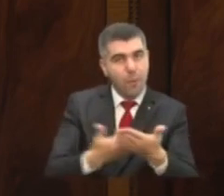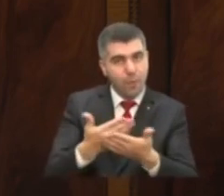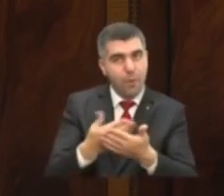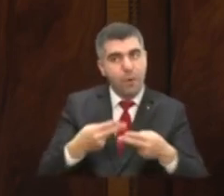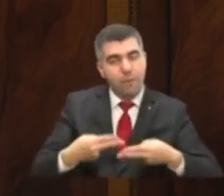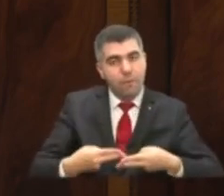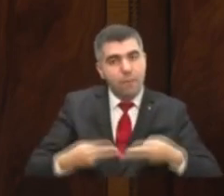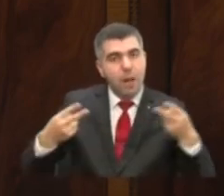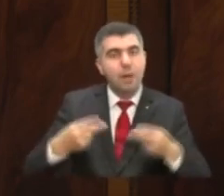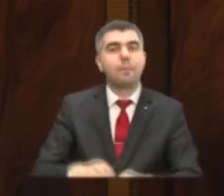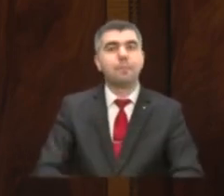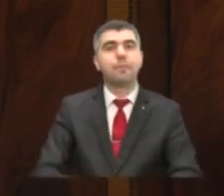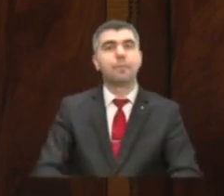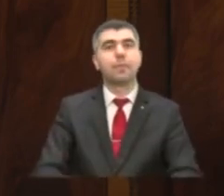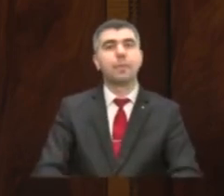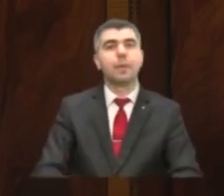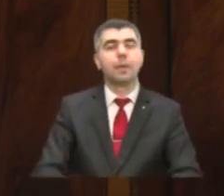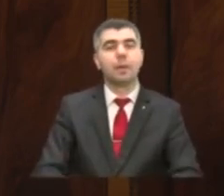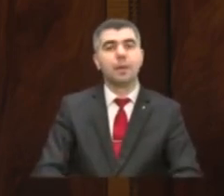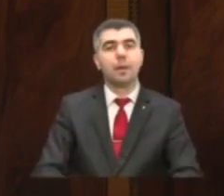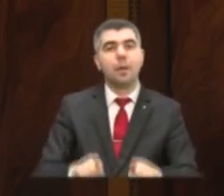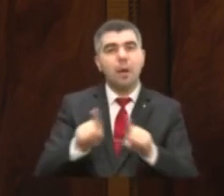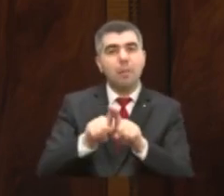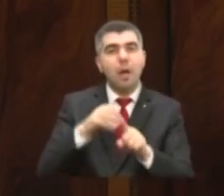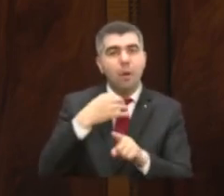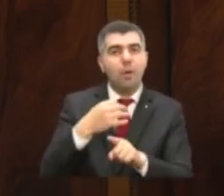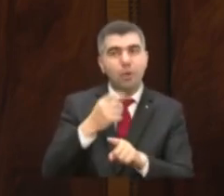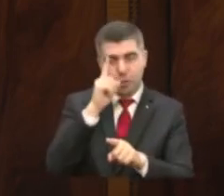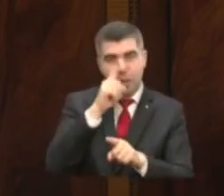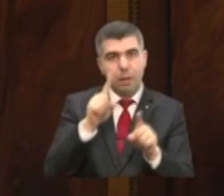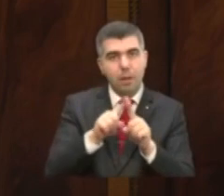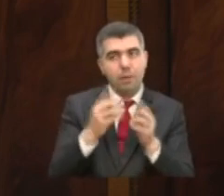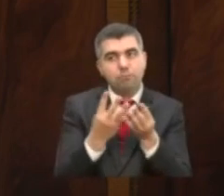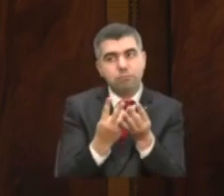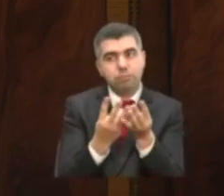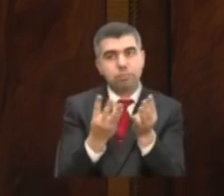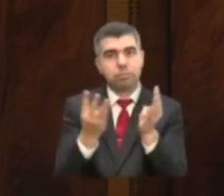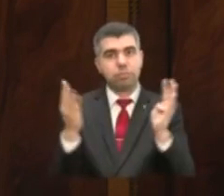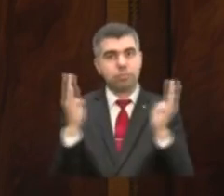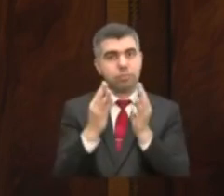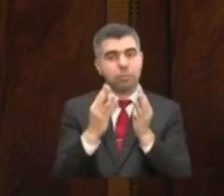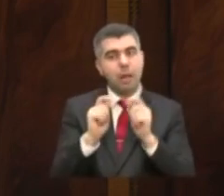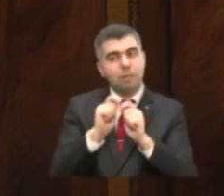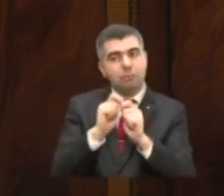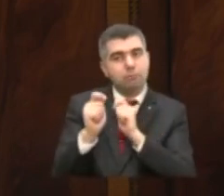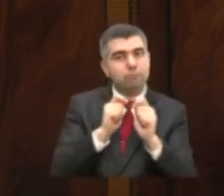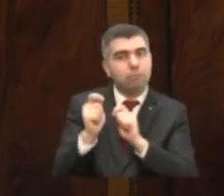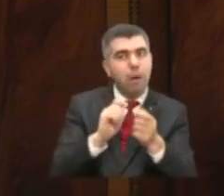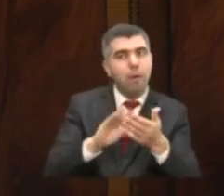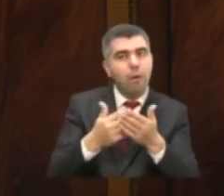الإعلان عن هذا البعد الجهوي في حفل خاص. ولكن أيضا هناك عدد من البرامج